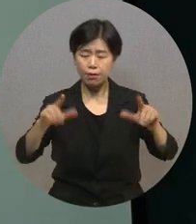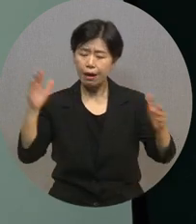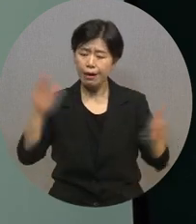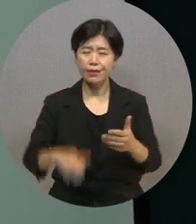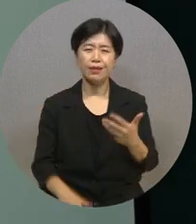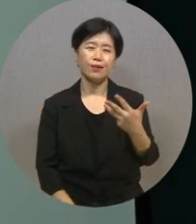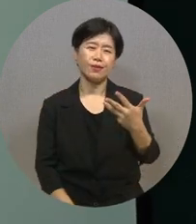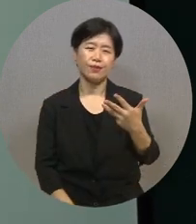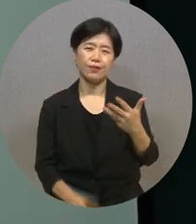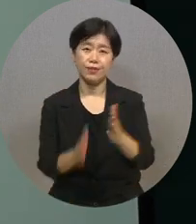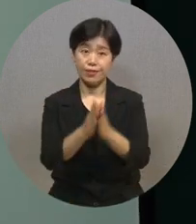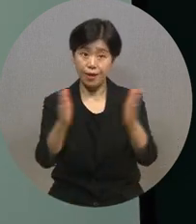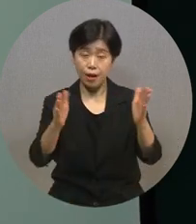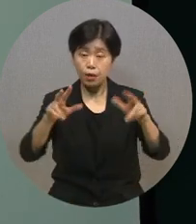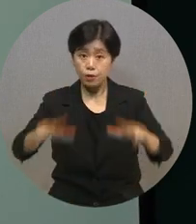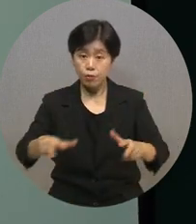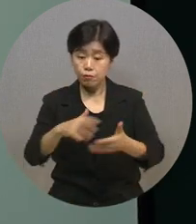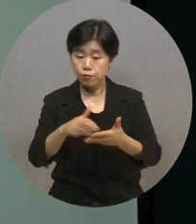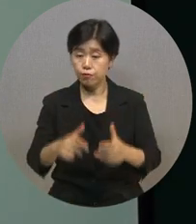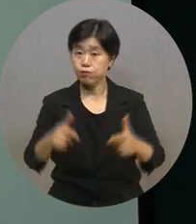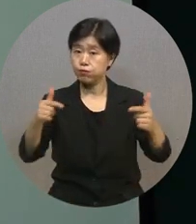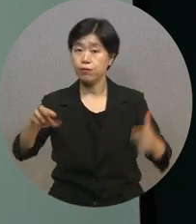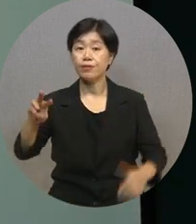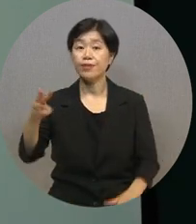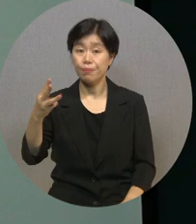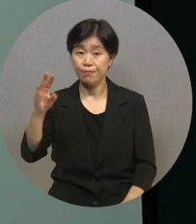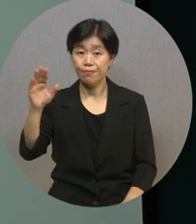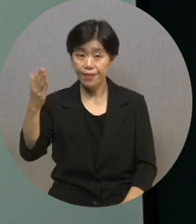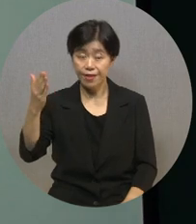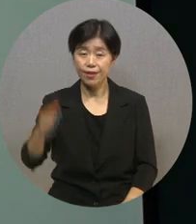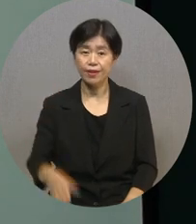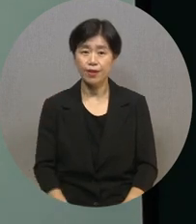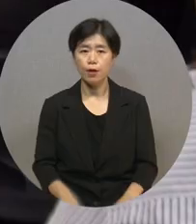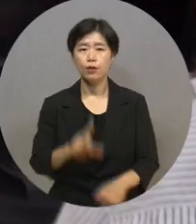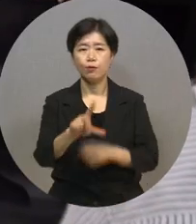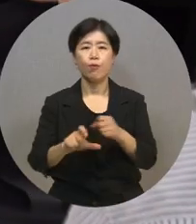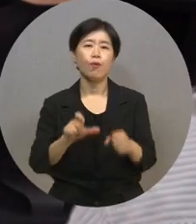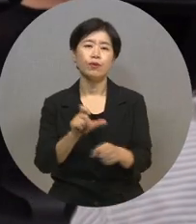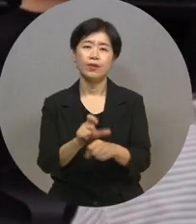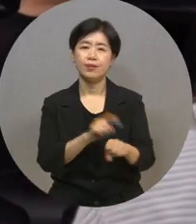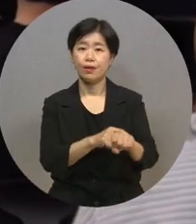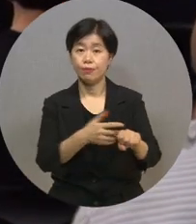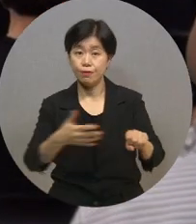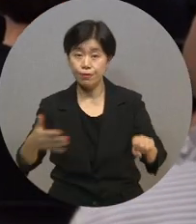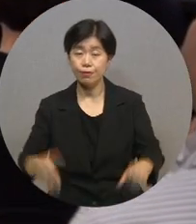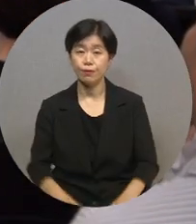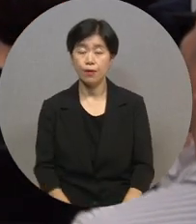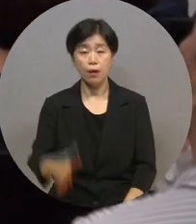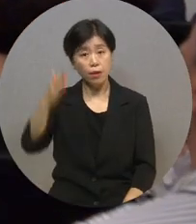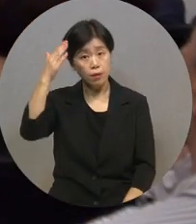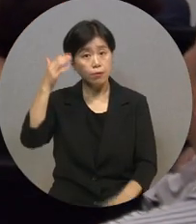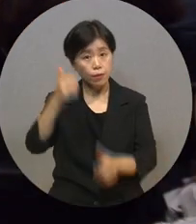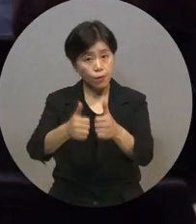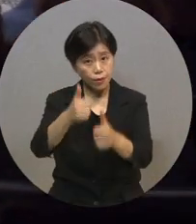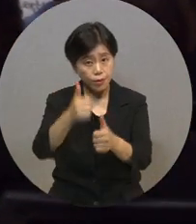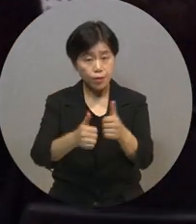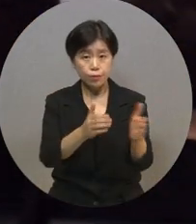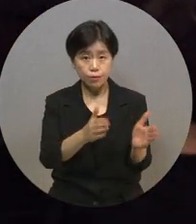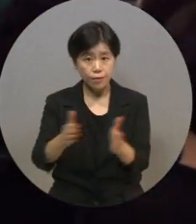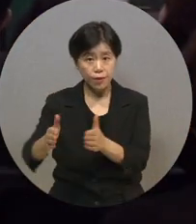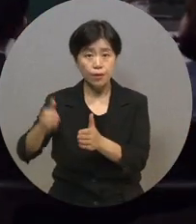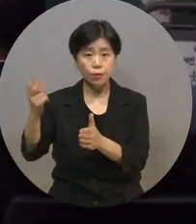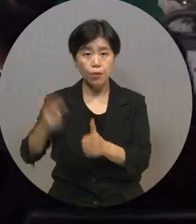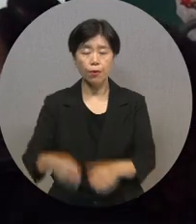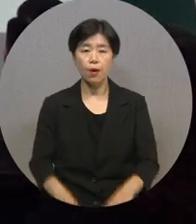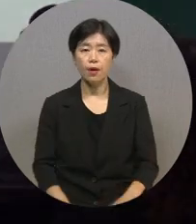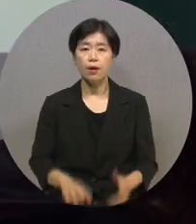학생으로 시작해 300여 명의 학생들이 15회에 이르기까지 검정고시 준비 교육부터 평생교육